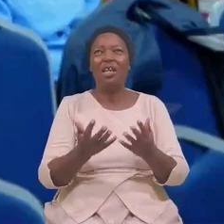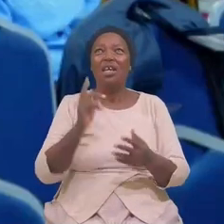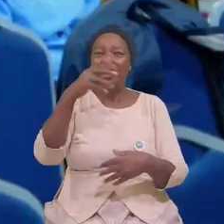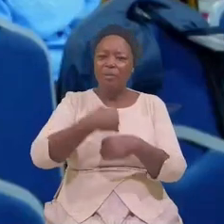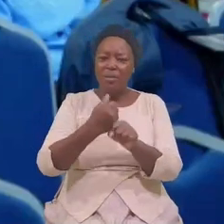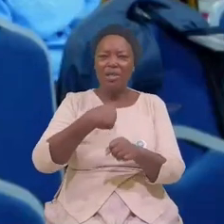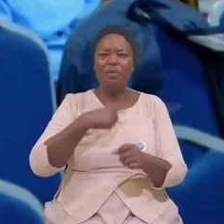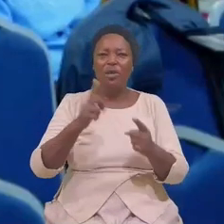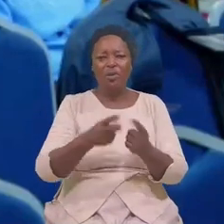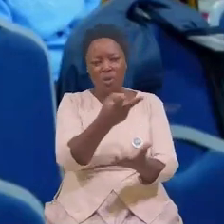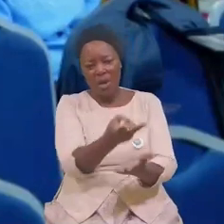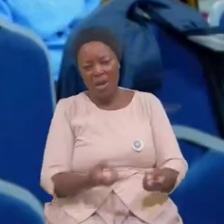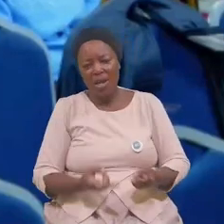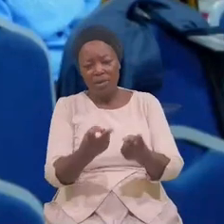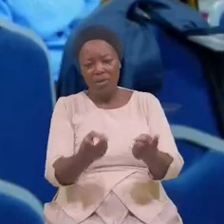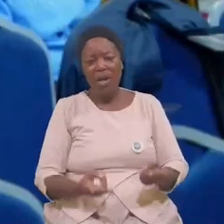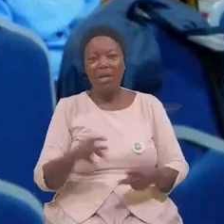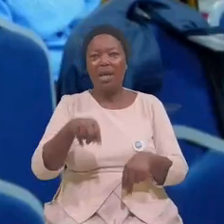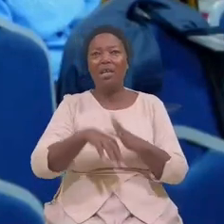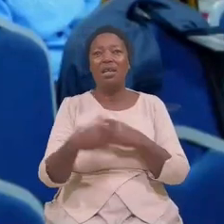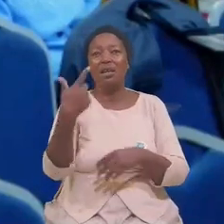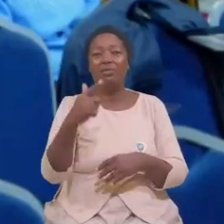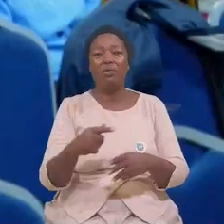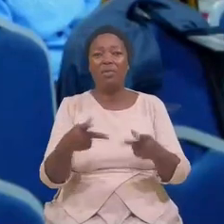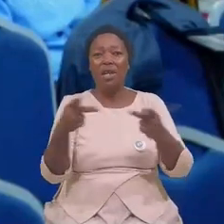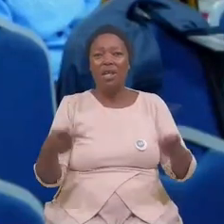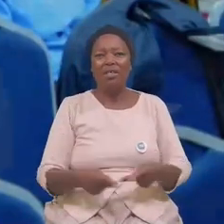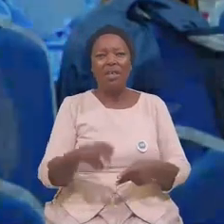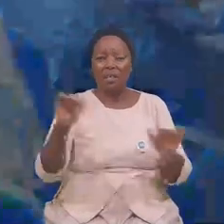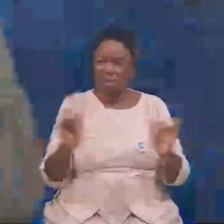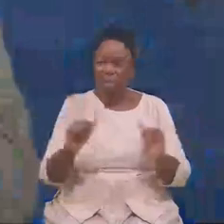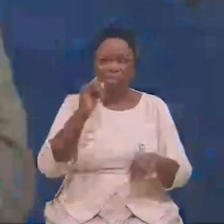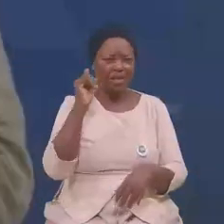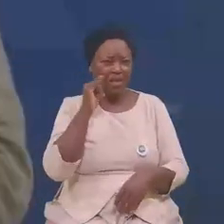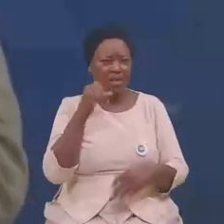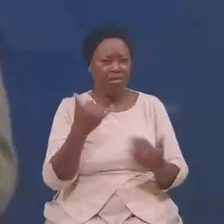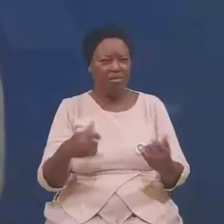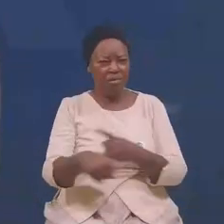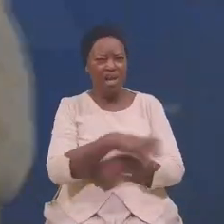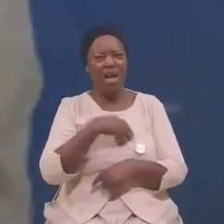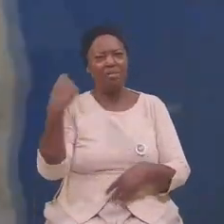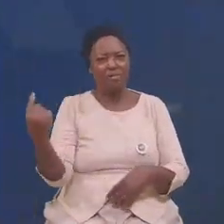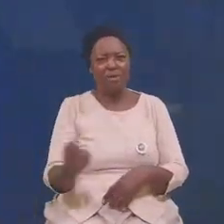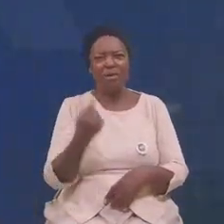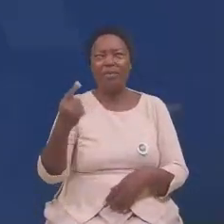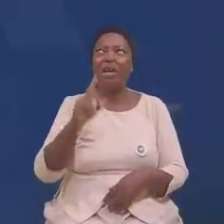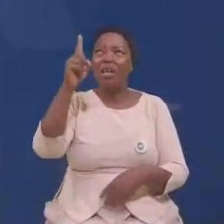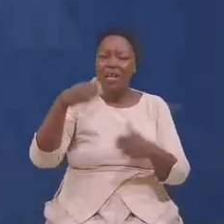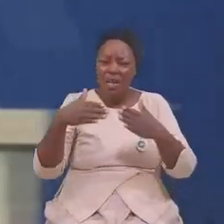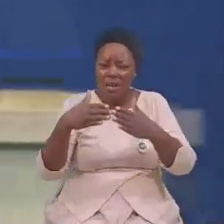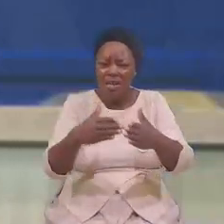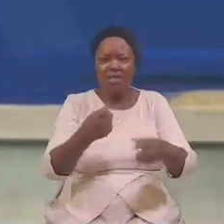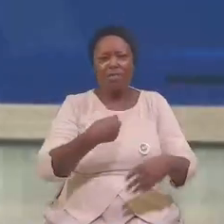fait reposer dans de verts pâturages, le même hier, aujourd'hui et éternellement. Il me conduit